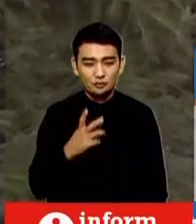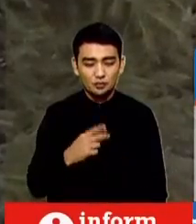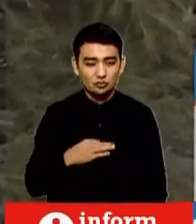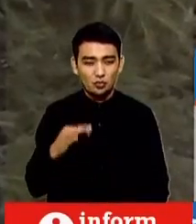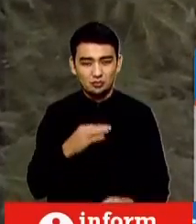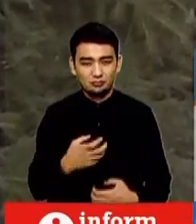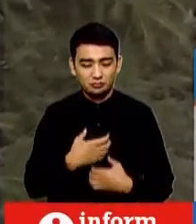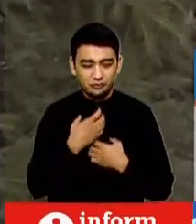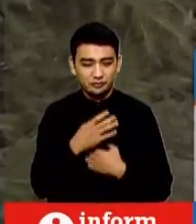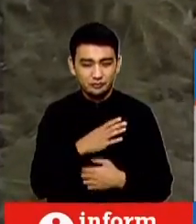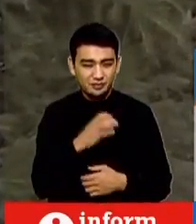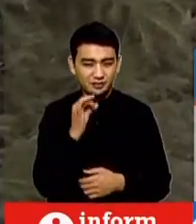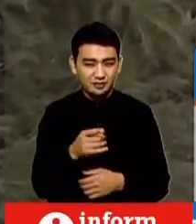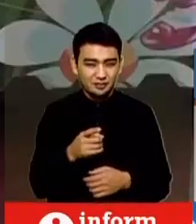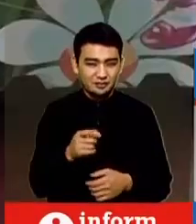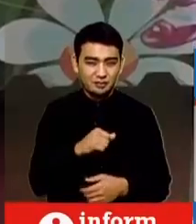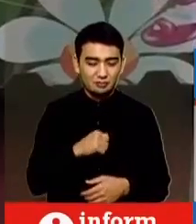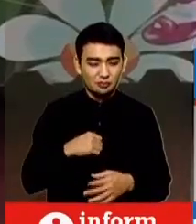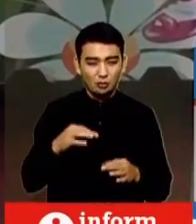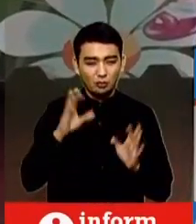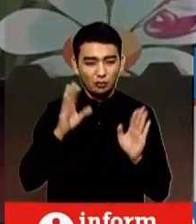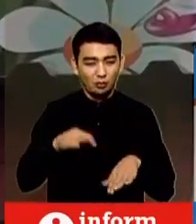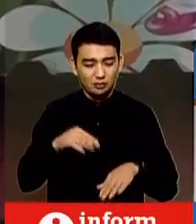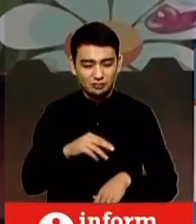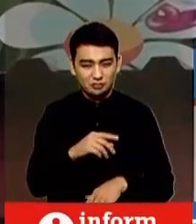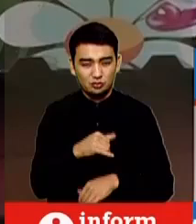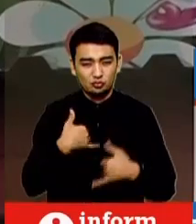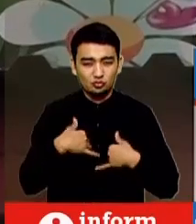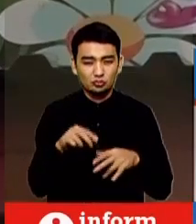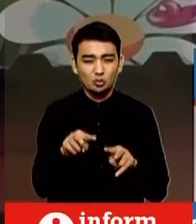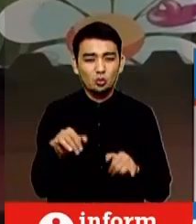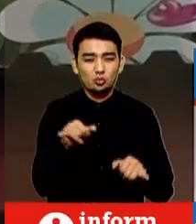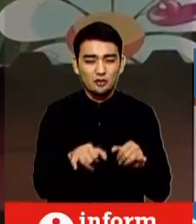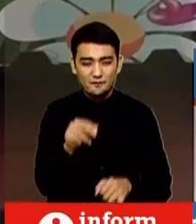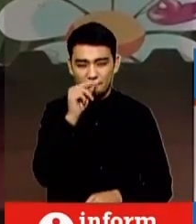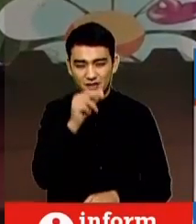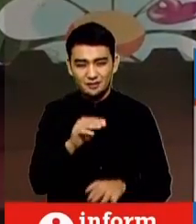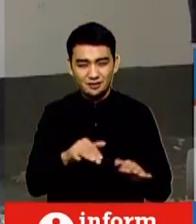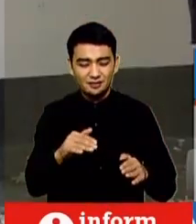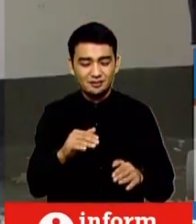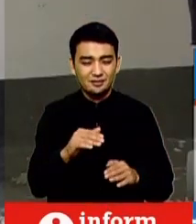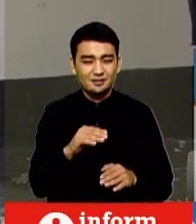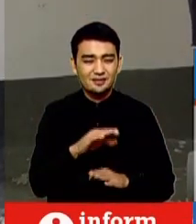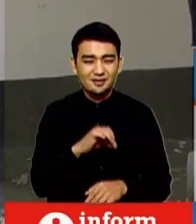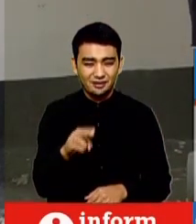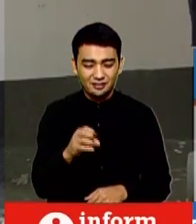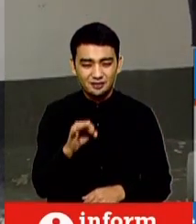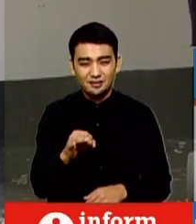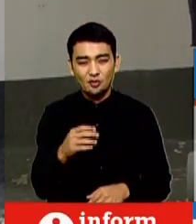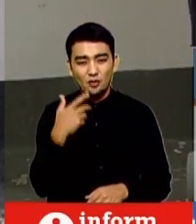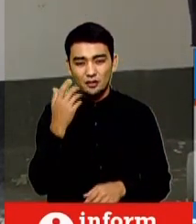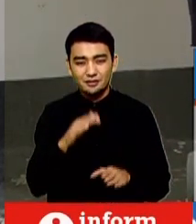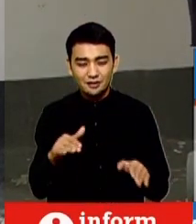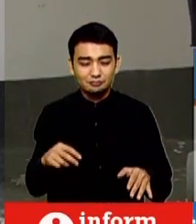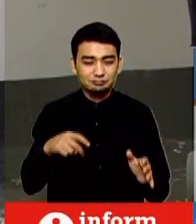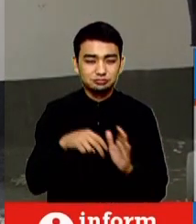шошып қалды деген келіншек болған жайтқа өз үсіне салғырт қараған бөбекжайдың қызметкерлерін кінәлейді. Себебі бала күтуші бүлдіршіндер ішке кіріп жатқан